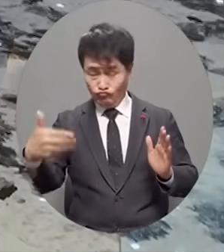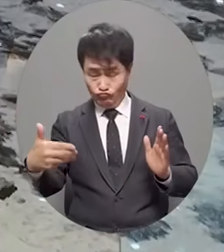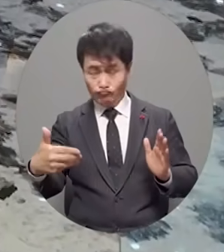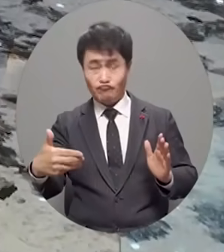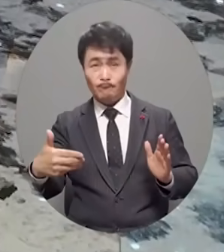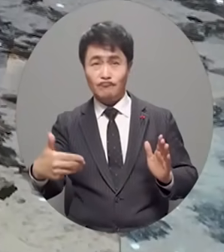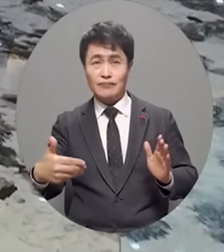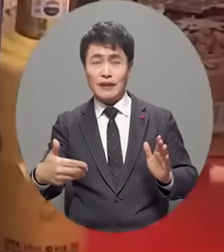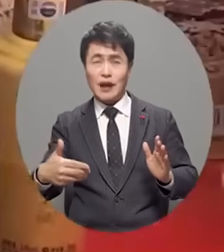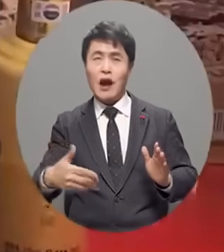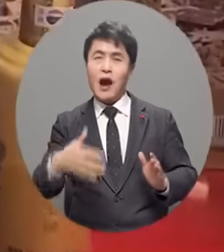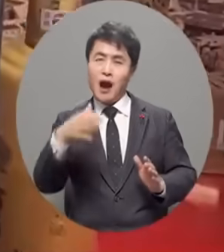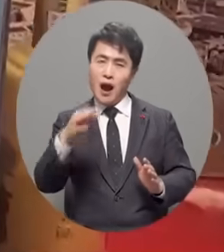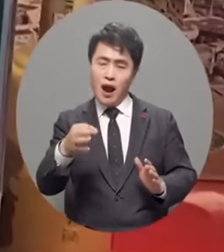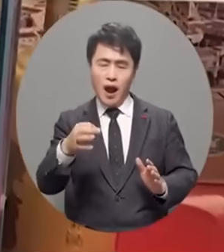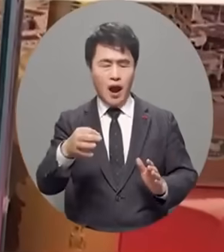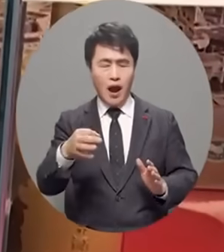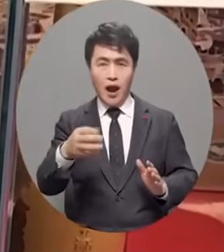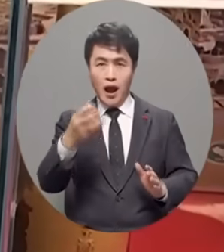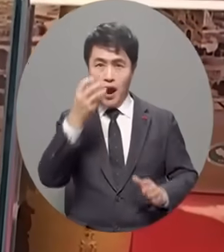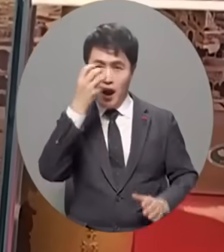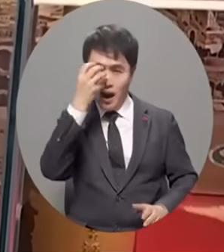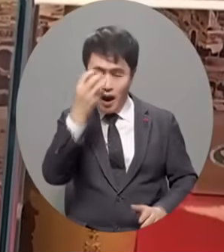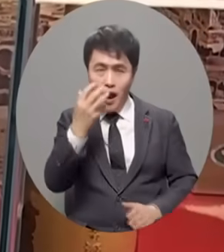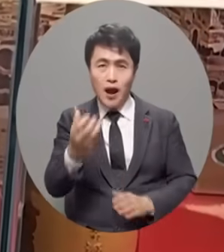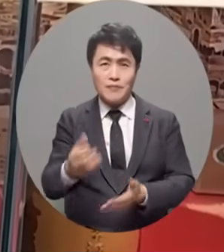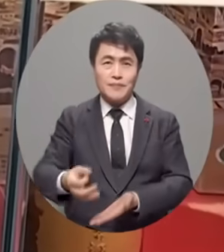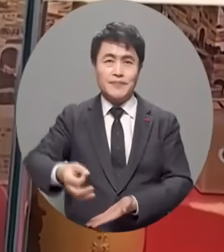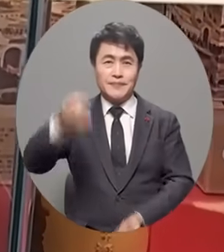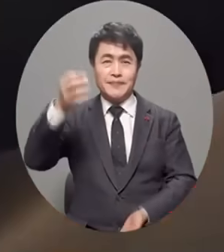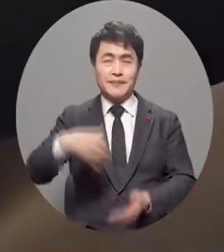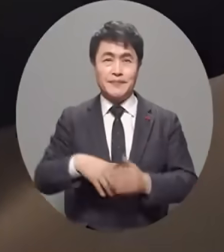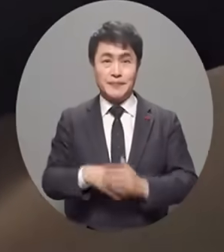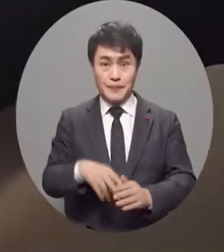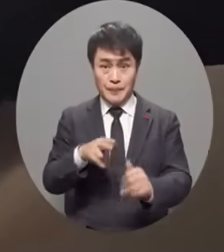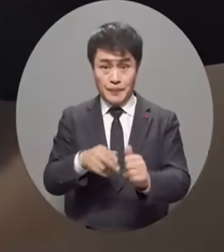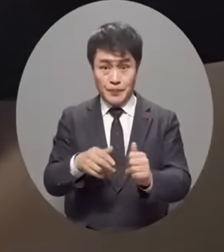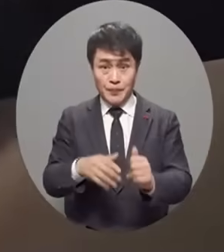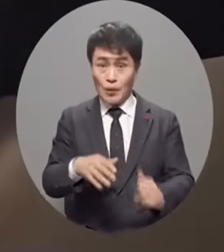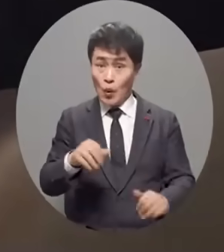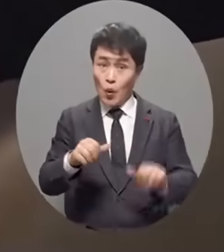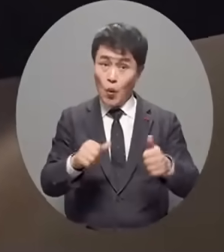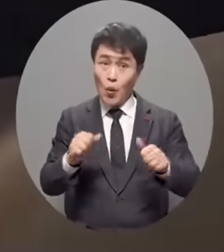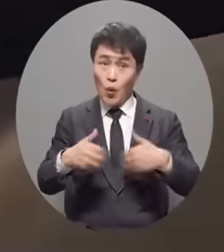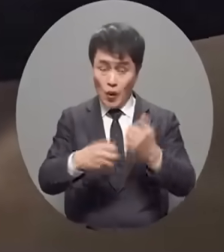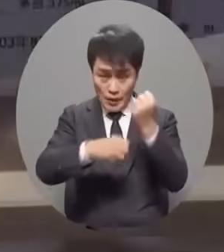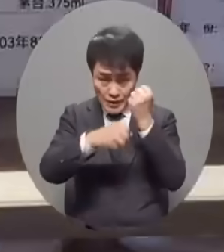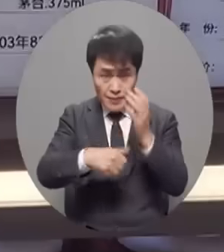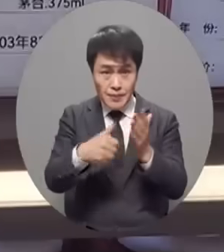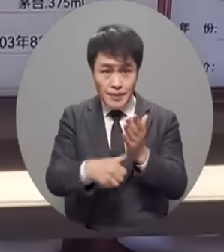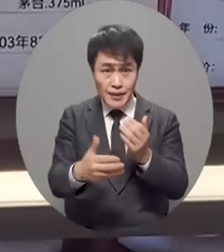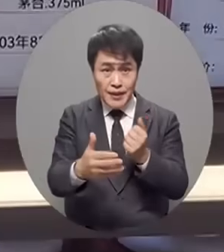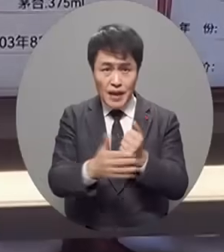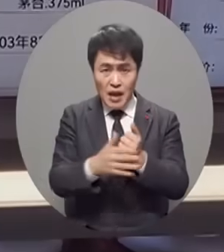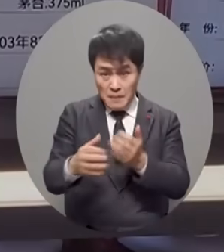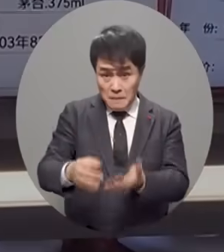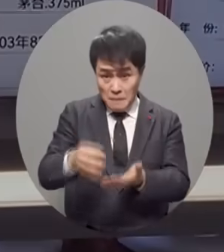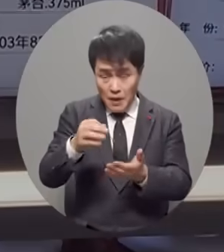명성만큼 가격도 깜짝 놀랄 수준입니다. 소매점에서 파는 500ml 기본 제품이 비싼